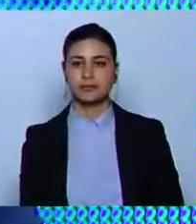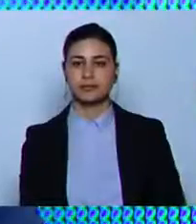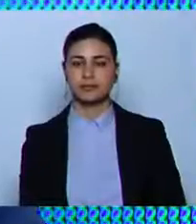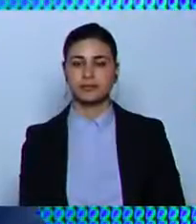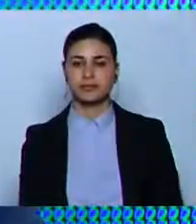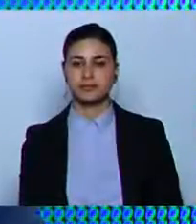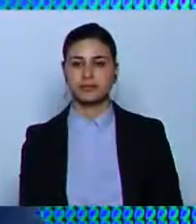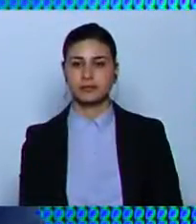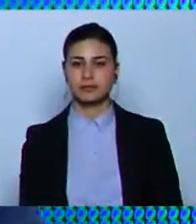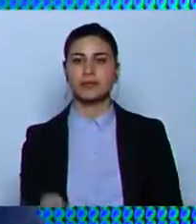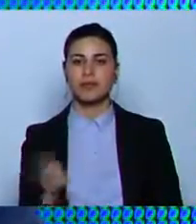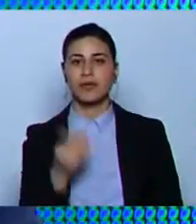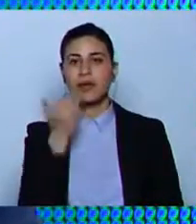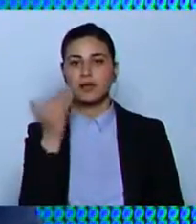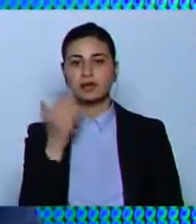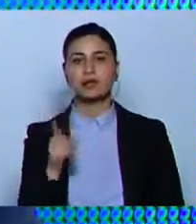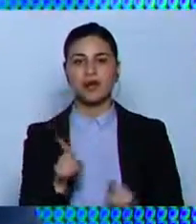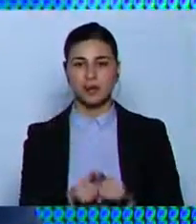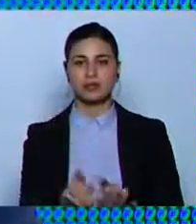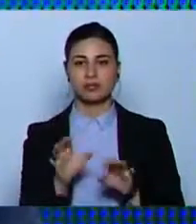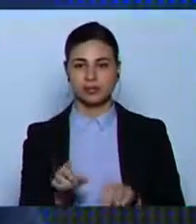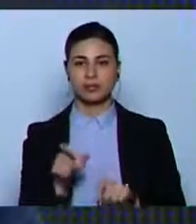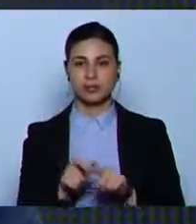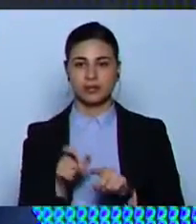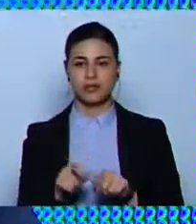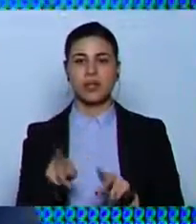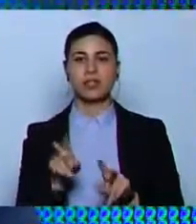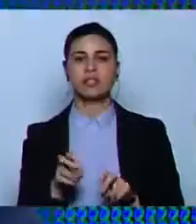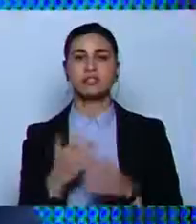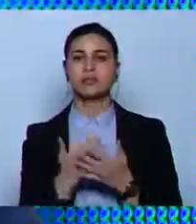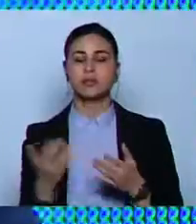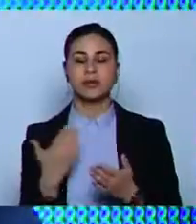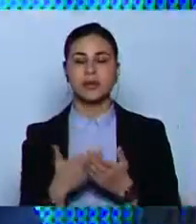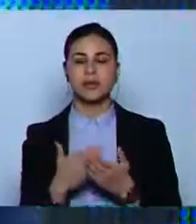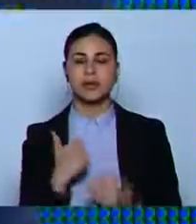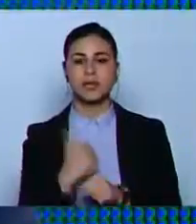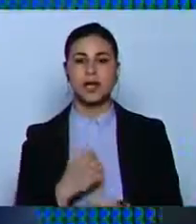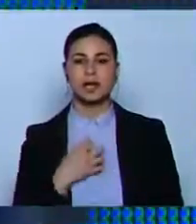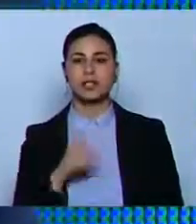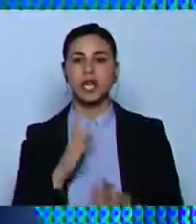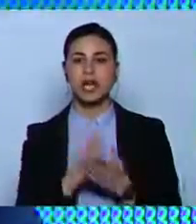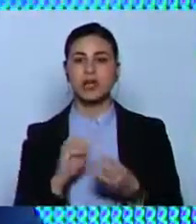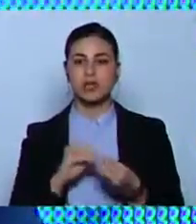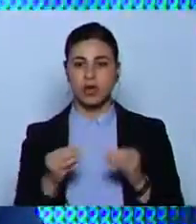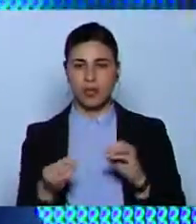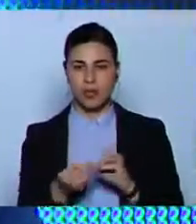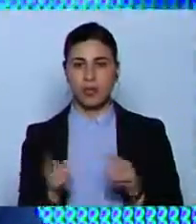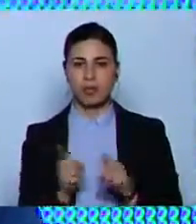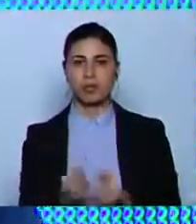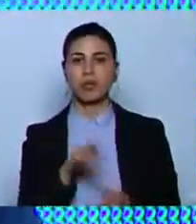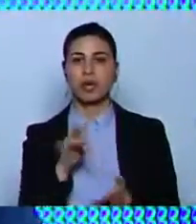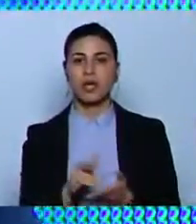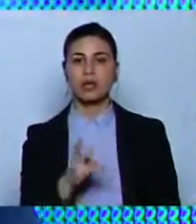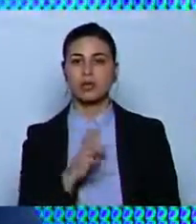დავეთახმები გამოსვლელების ნათქვამს. თემს გააჩნია სხვა სოციალურ-ეკონომიკური გამოწვევები, ქალაქს გააჩნია